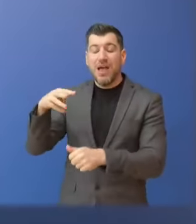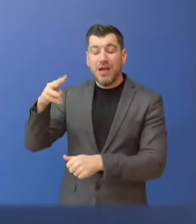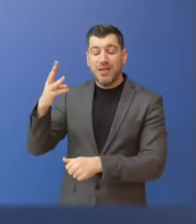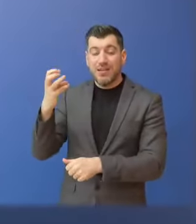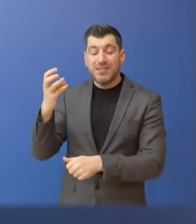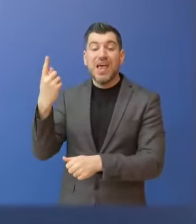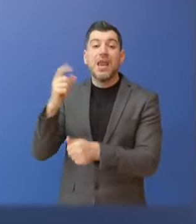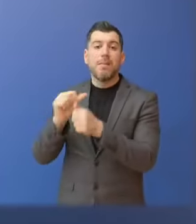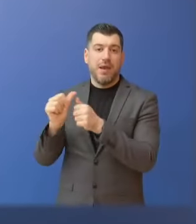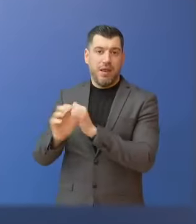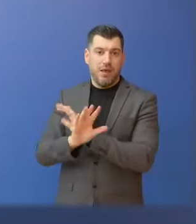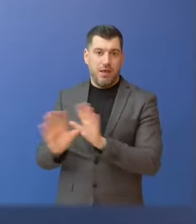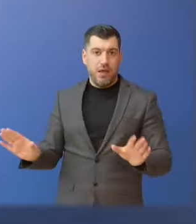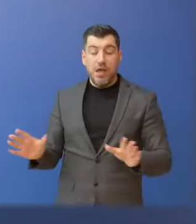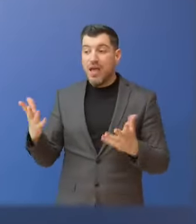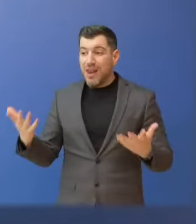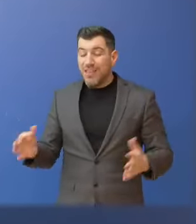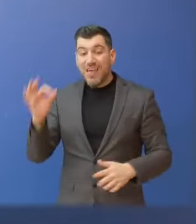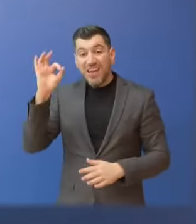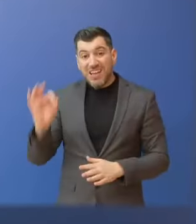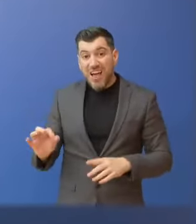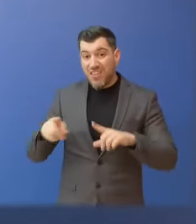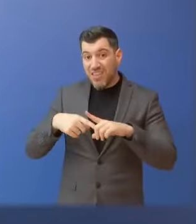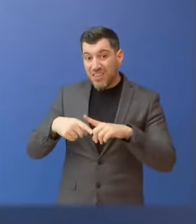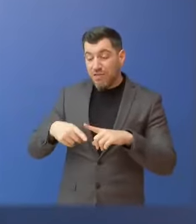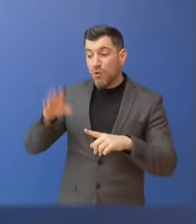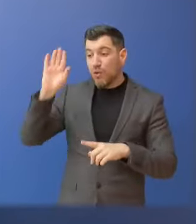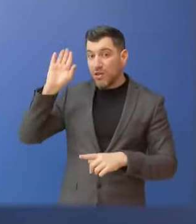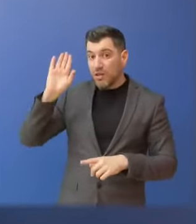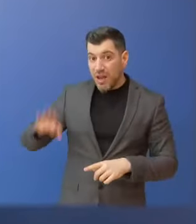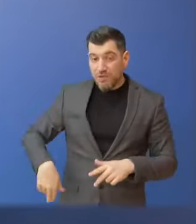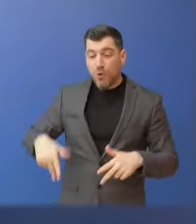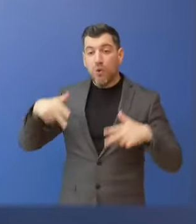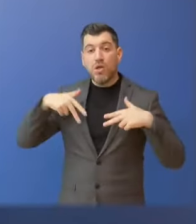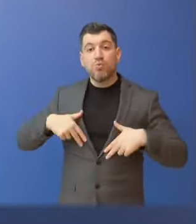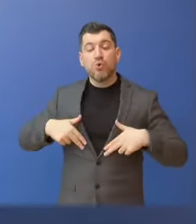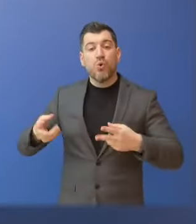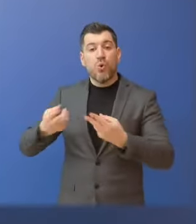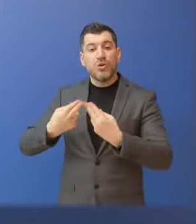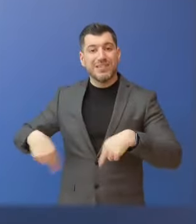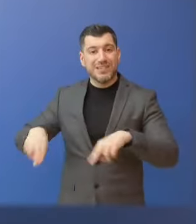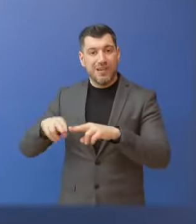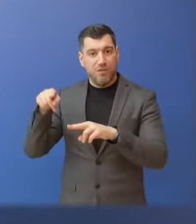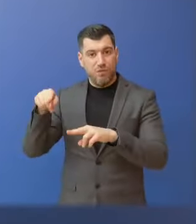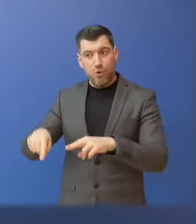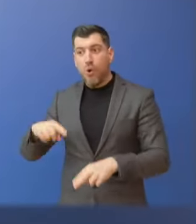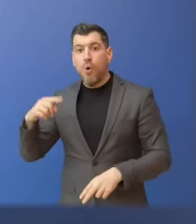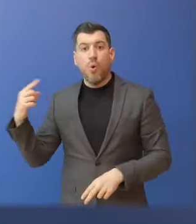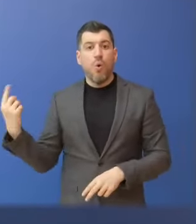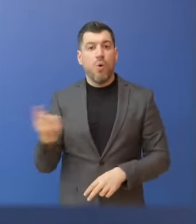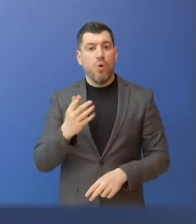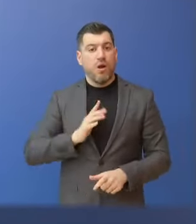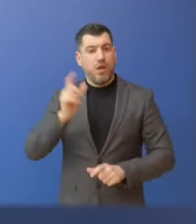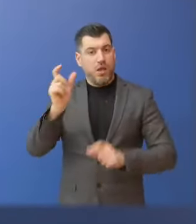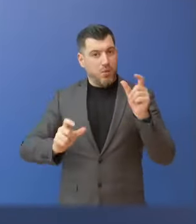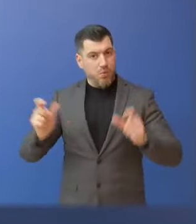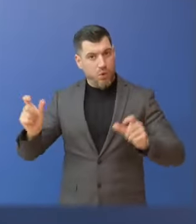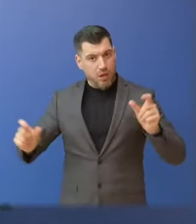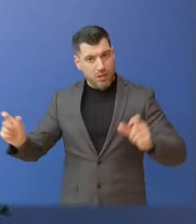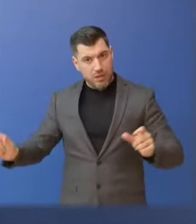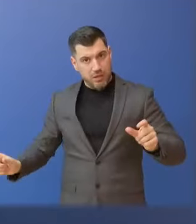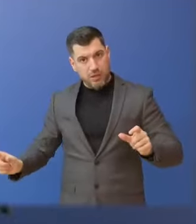σχέδιο κυβερνητικής πολιτικής κάθε δεκέμβριο σστο τελευταίο υπουργικό συμβούλιο οι πολίτες γνωρίζουν μετά από εισήγηση του